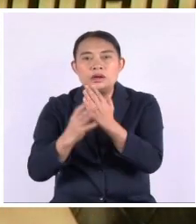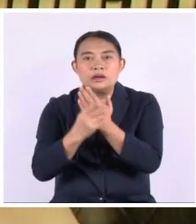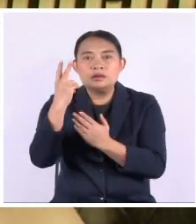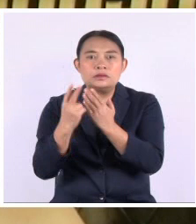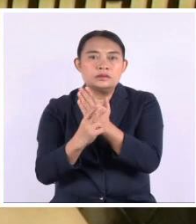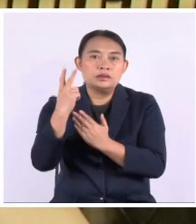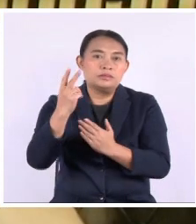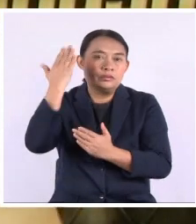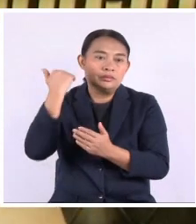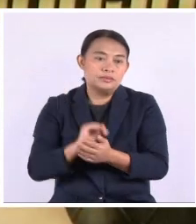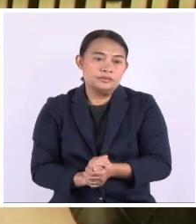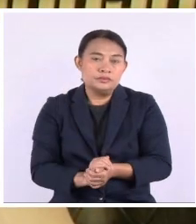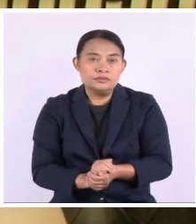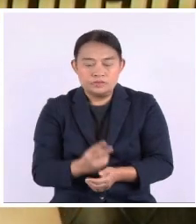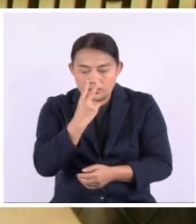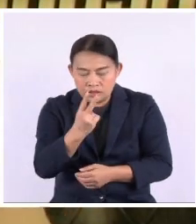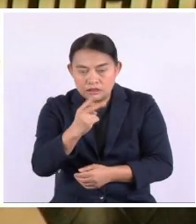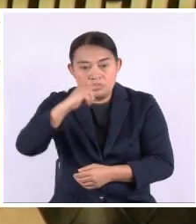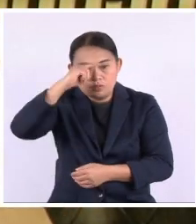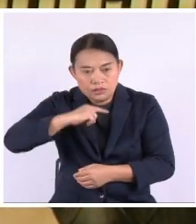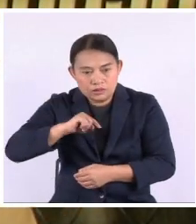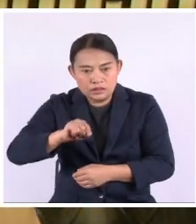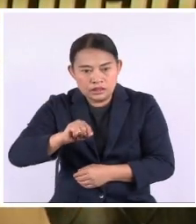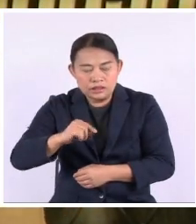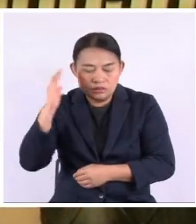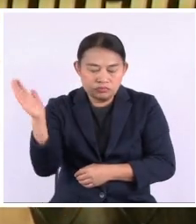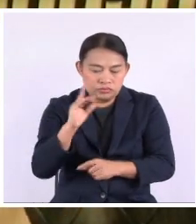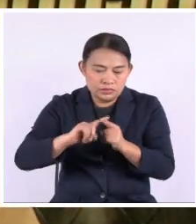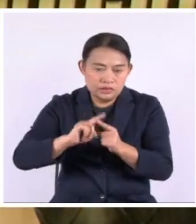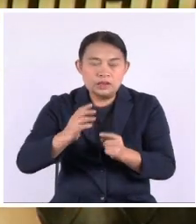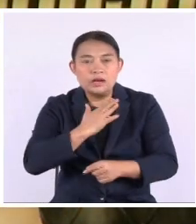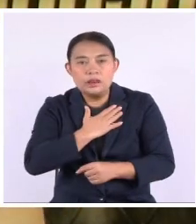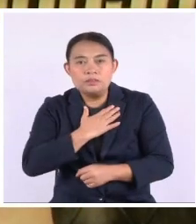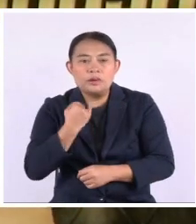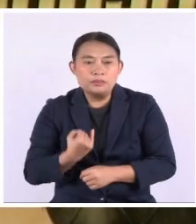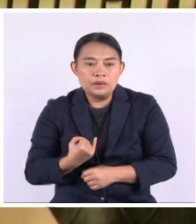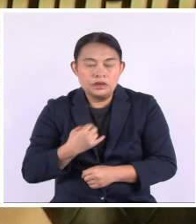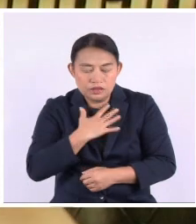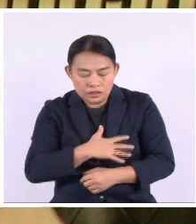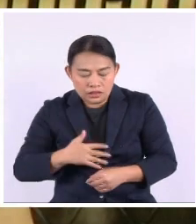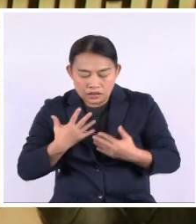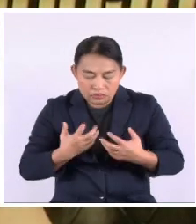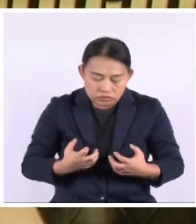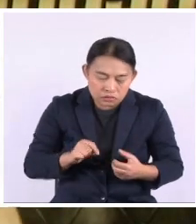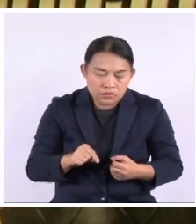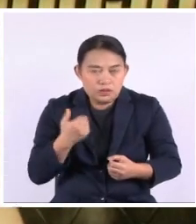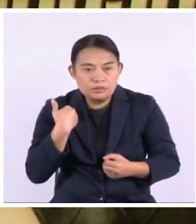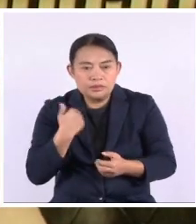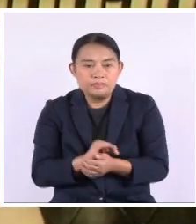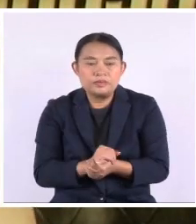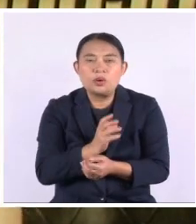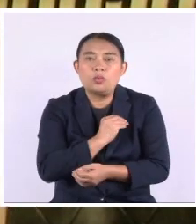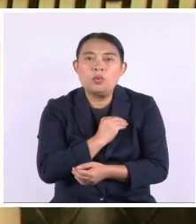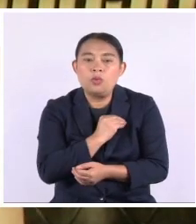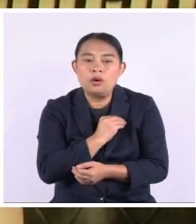มาเพราะว่าเราที่ควรจะเห็นได้ว่าประเทศไทยมีมรสุมเข้าแล้วผมเป็นภูมิแพ้อากาศครับผมร่างกายทรุดโทรมลงอย่างหนักแล้วก็ผมกลัว